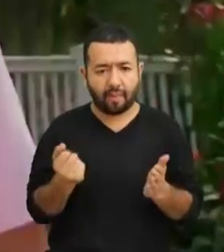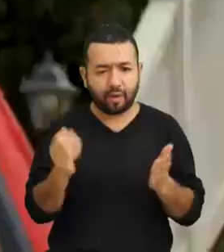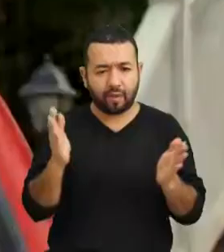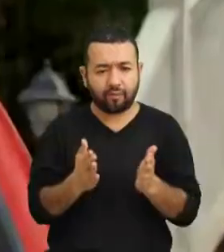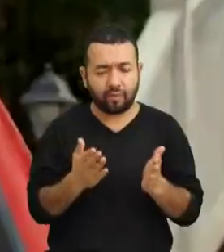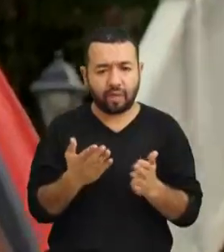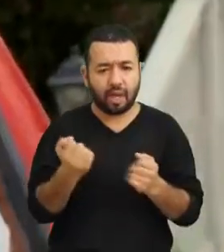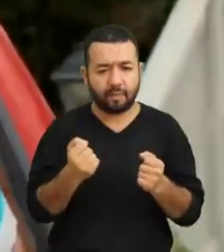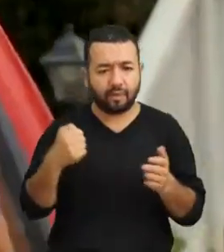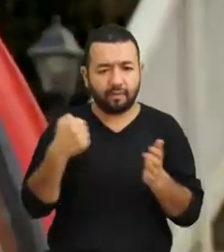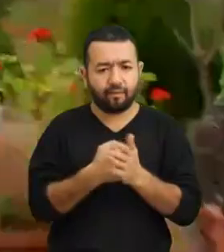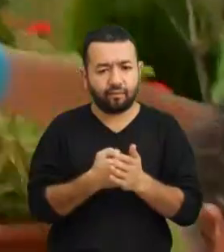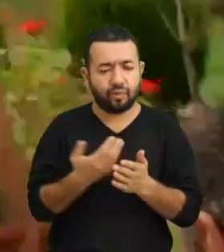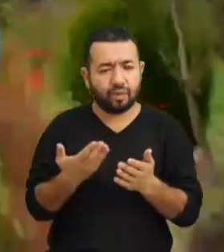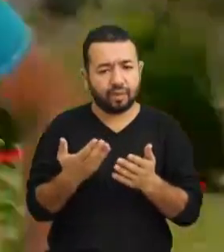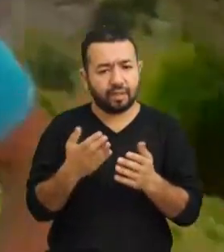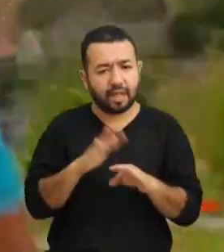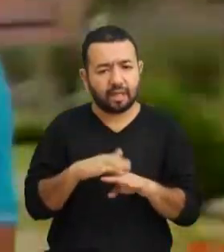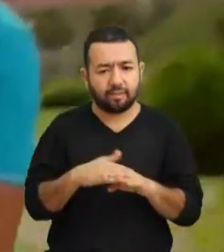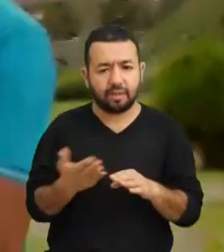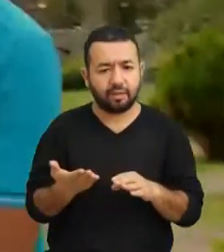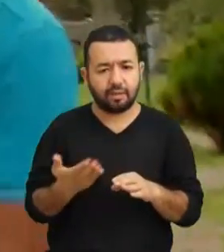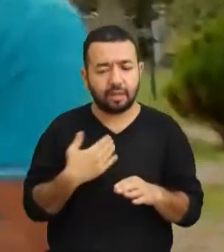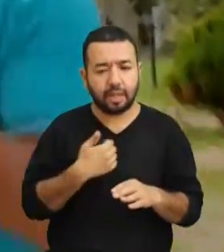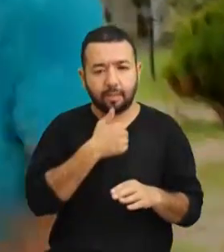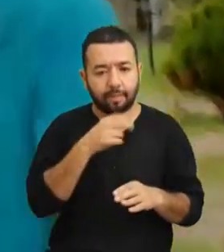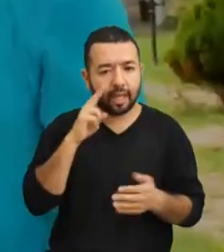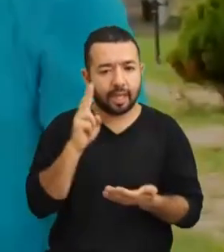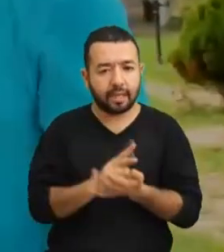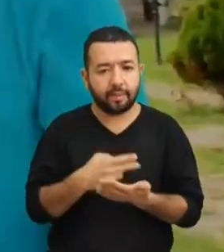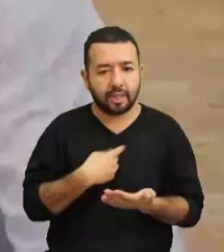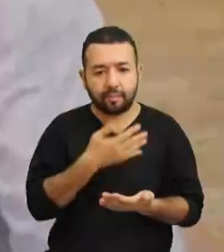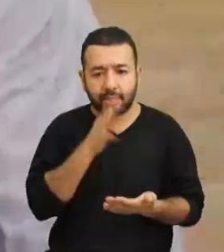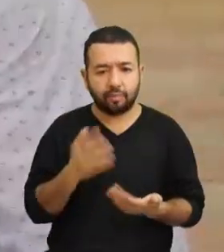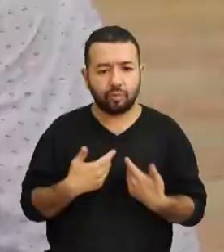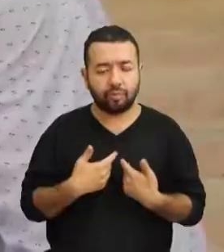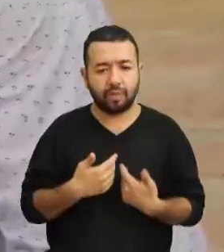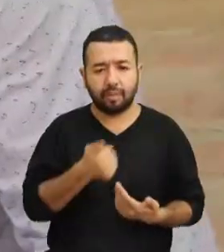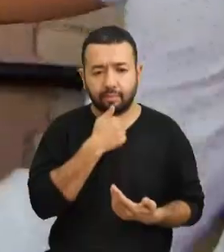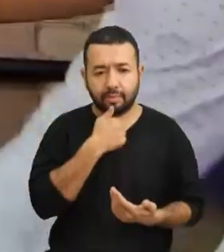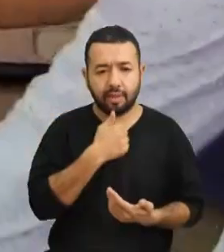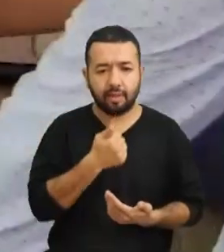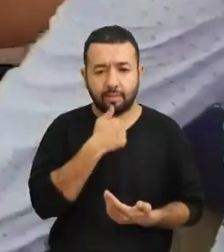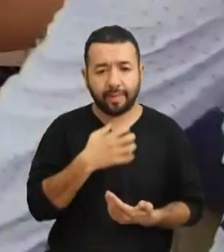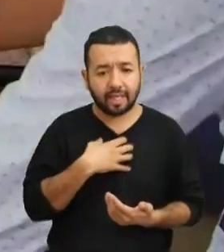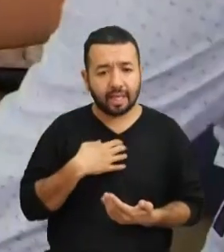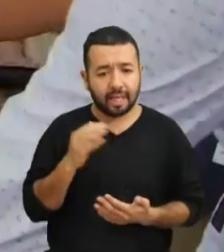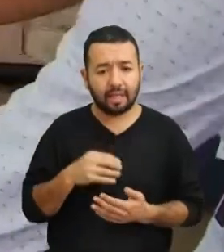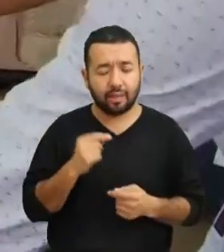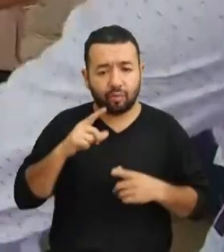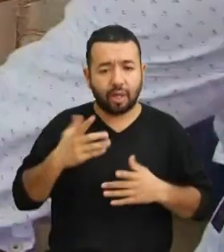bu garajda, ha bu herifi nasıl ezdin? Babacığım yemin ediyorum bilmiyorum ya. Baba, baba kendine gel